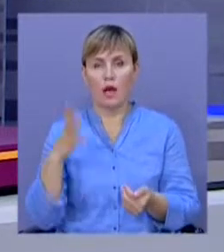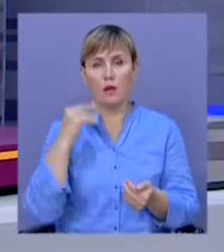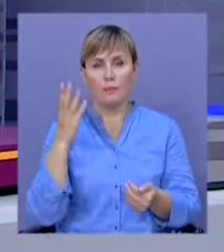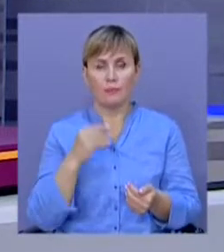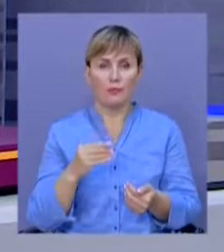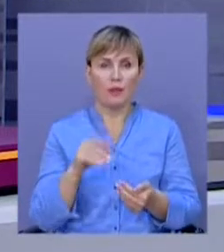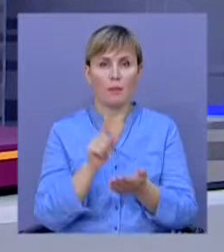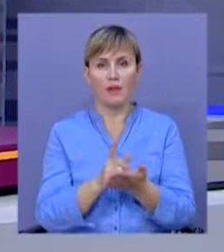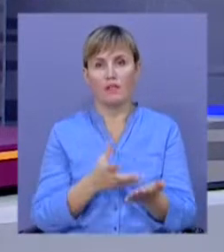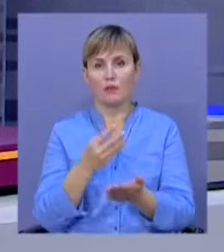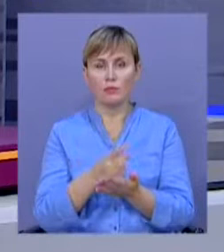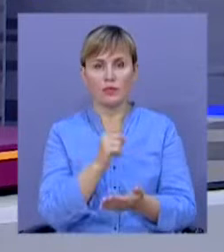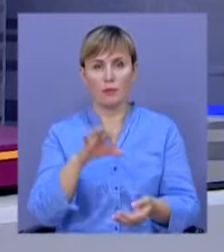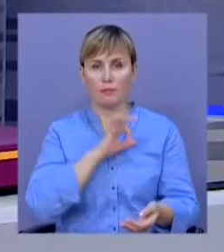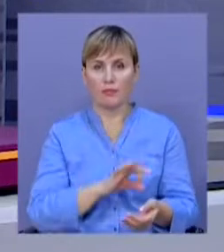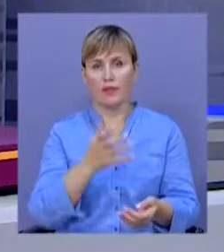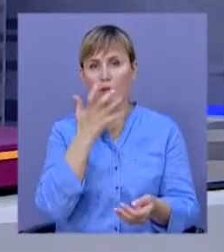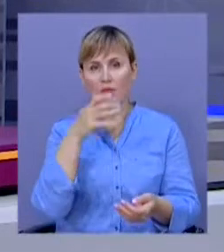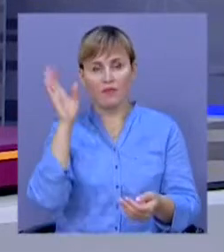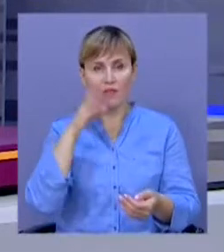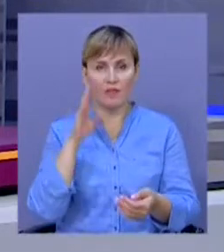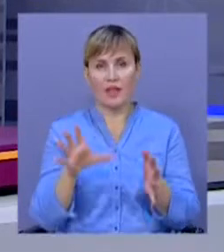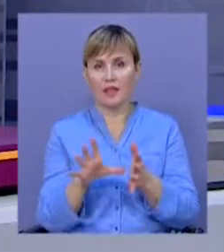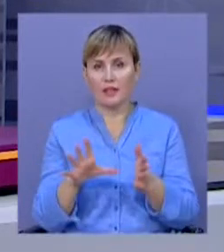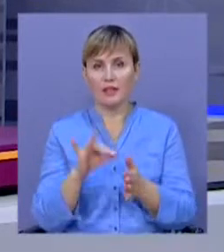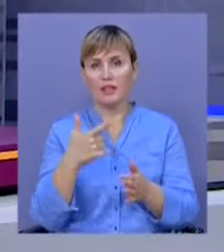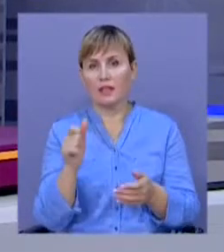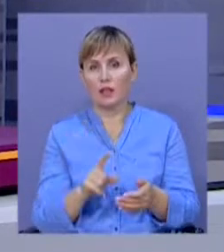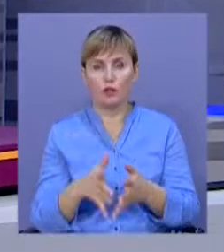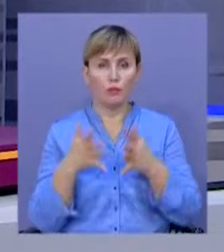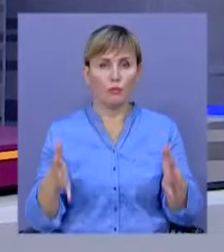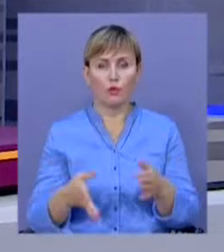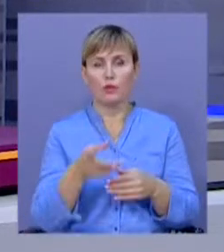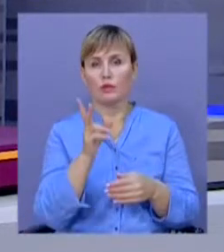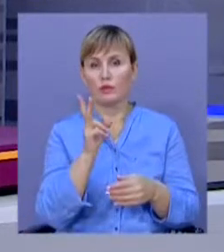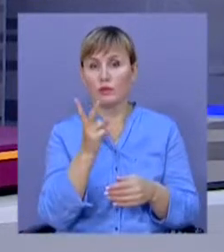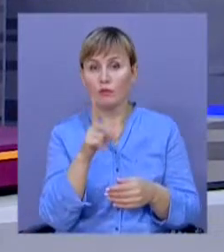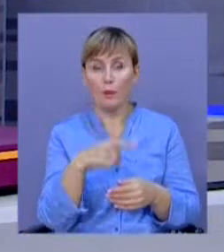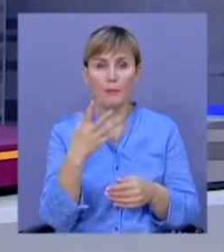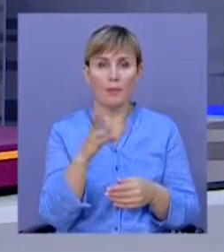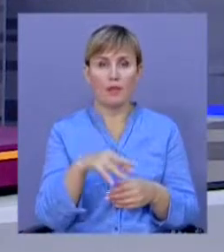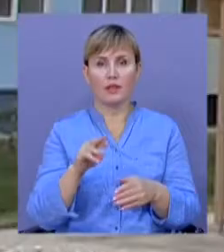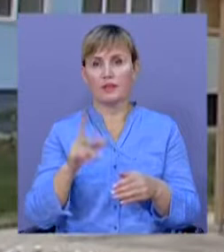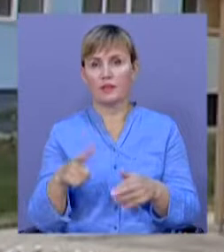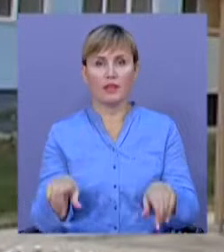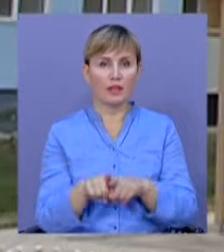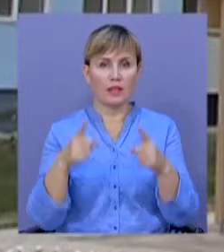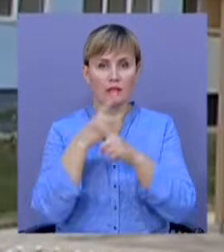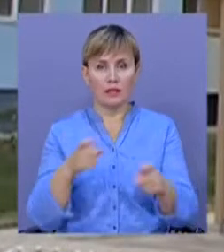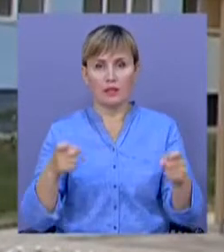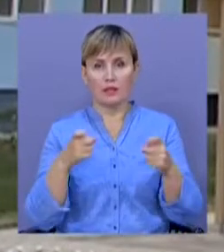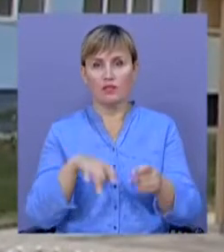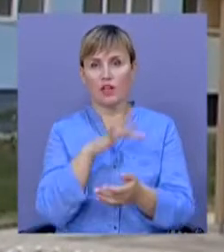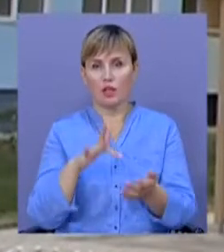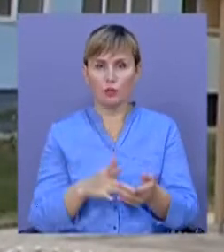Алматинцы обязаны выплатить за потребление тепла, воды, электричества и газа более 2,5 миллиардов тенге. Такие данные озвучили